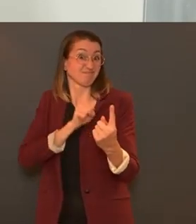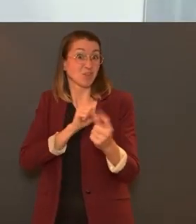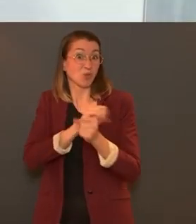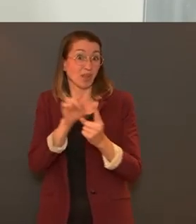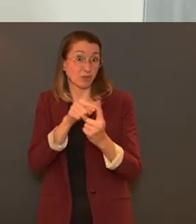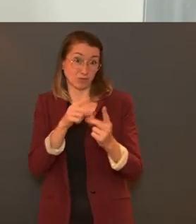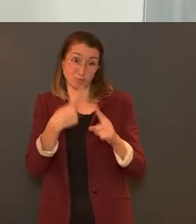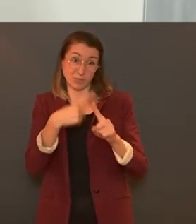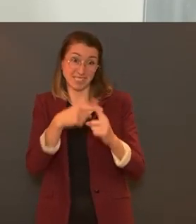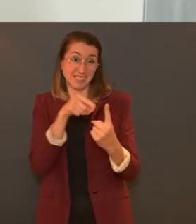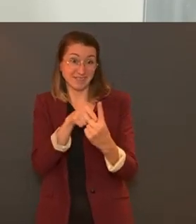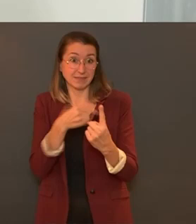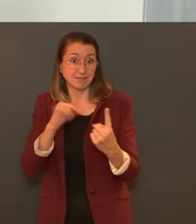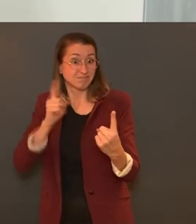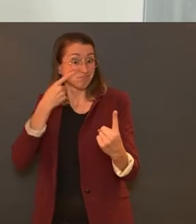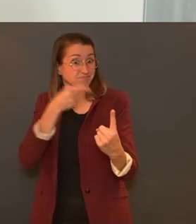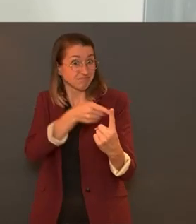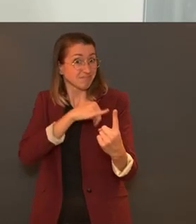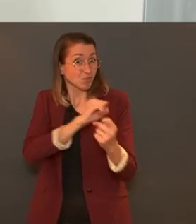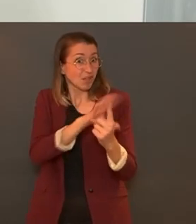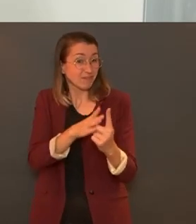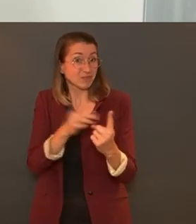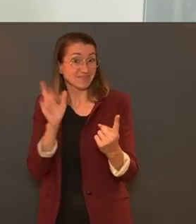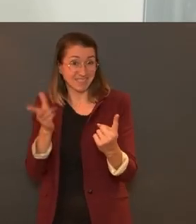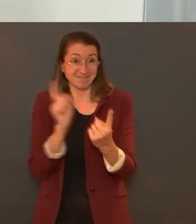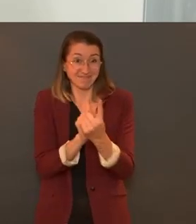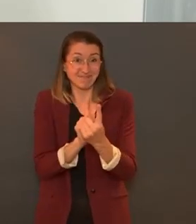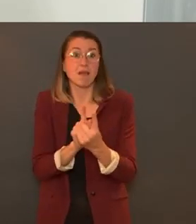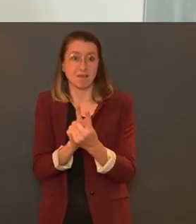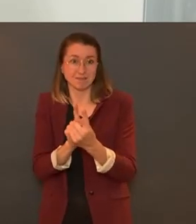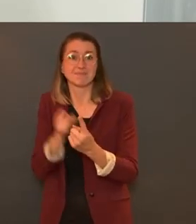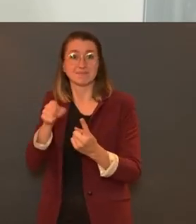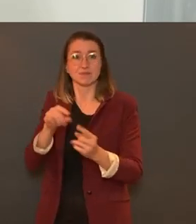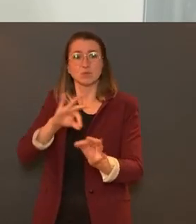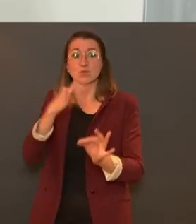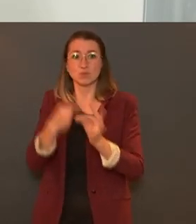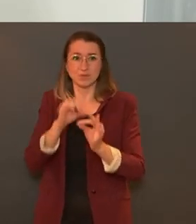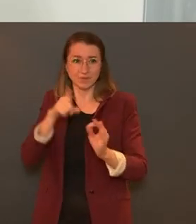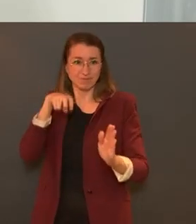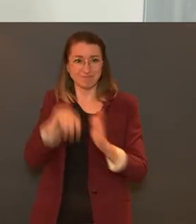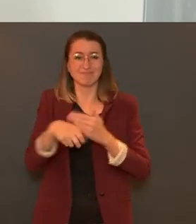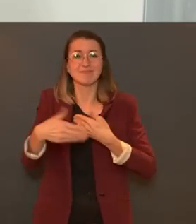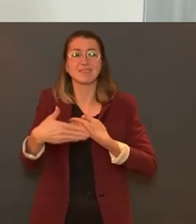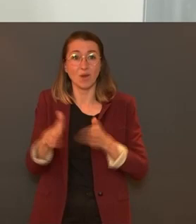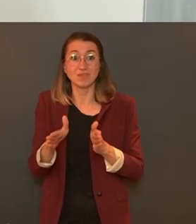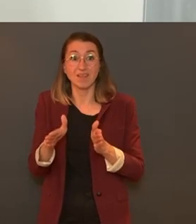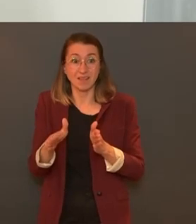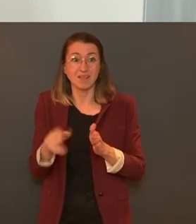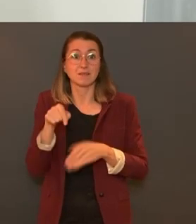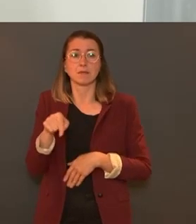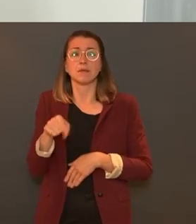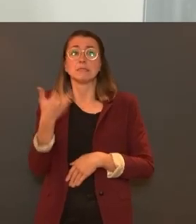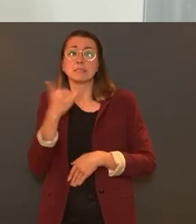vous apprenez que cette personne avec qui vous avez eu des contacts rapprochés est positive, ou que vous êtes contacté par